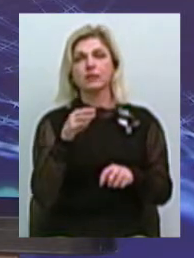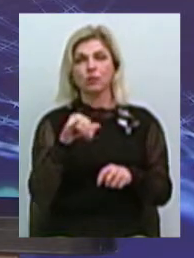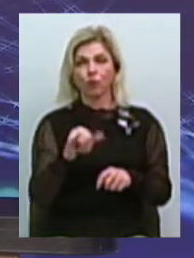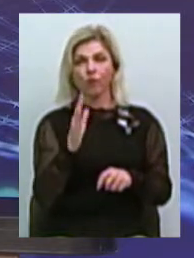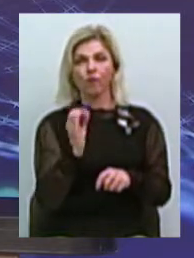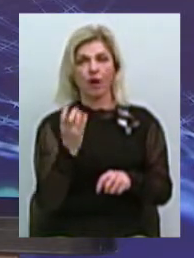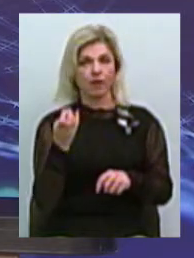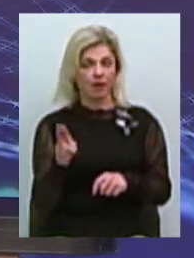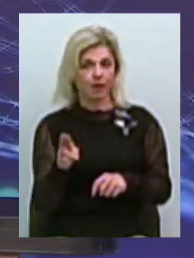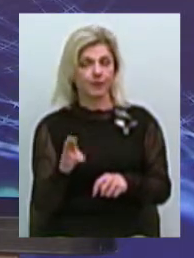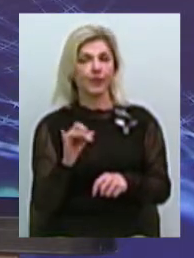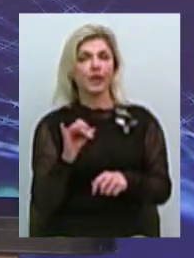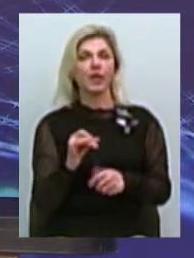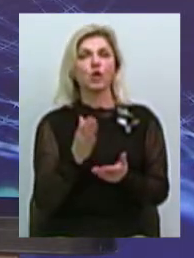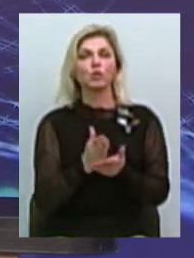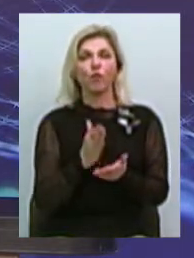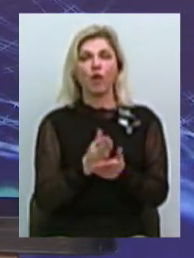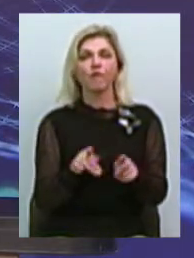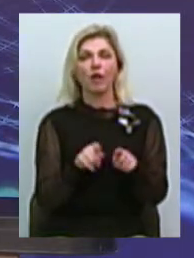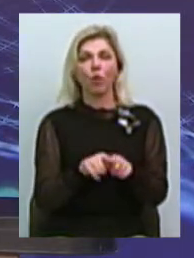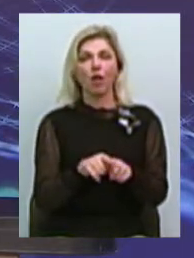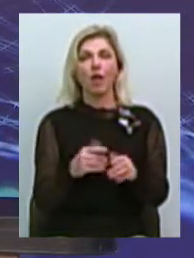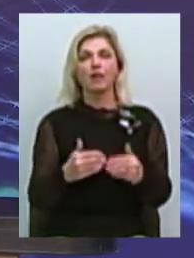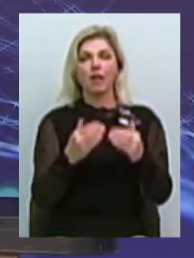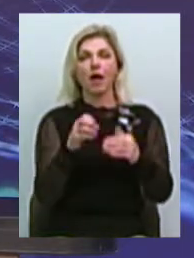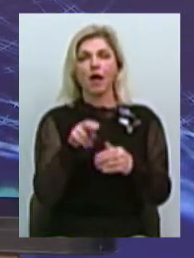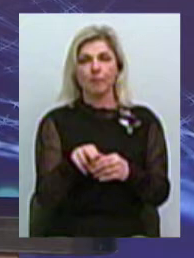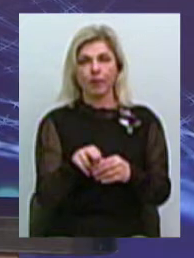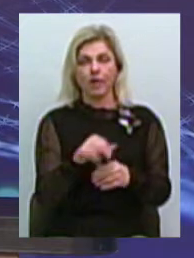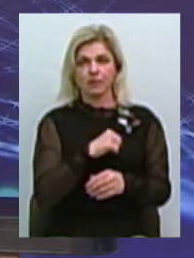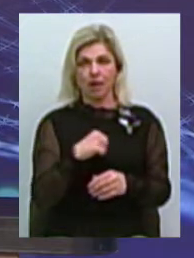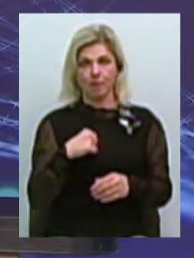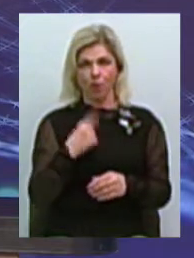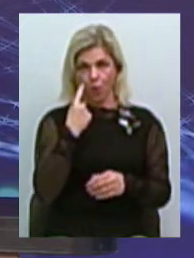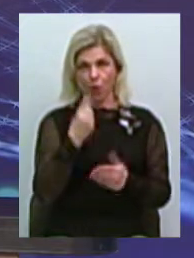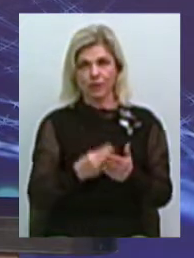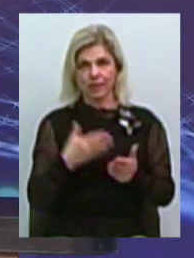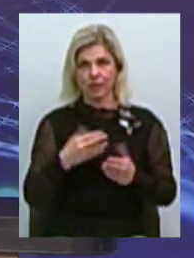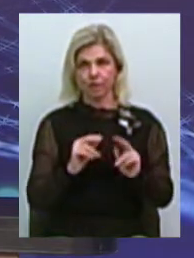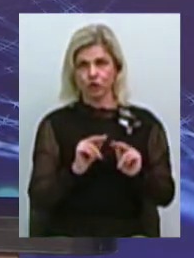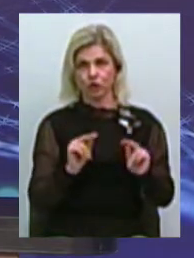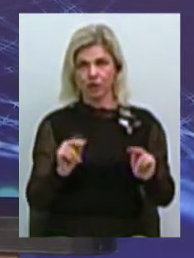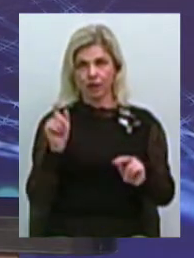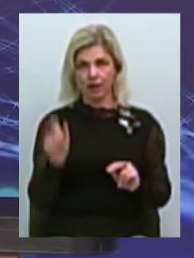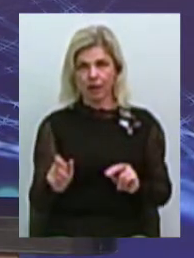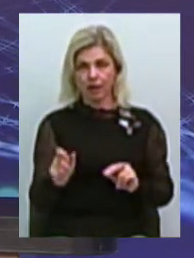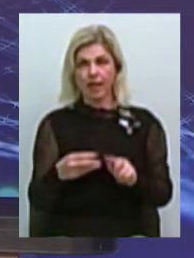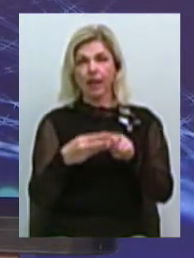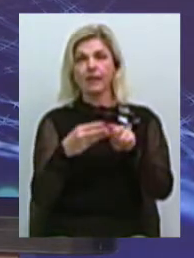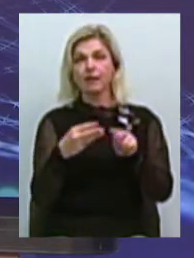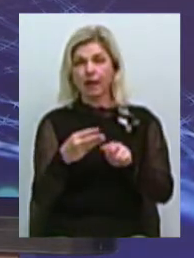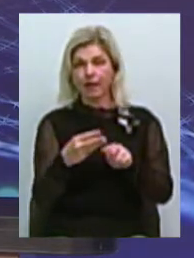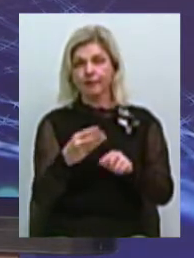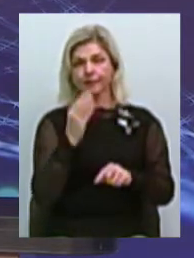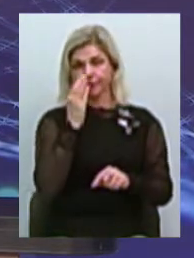крім цього, існував такий етап, який мав назву самооцінювання вчителя. Тобто ці три складових,